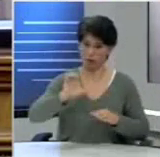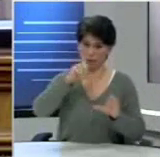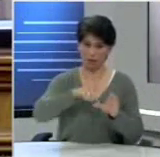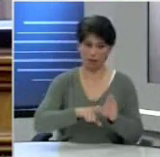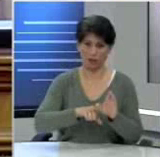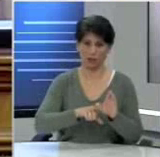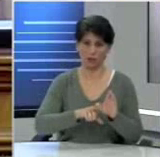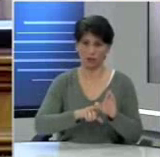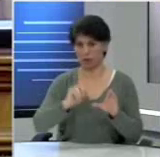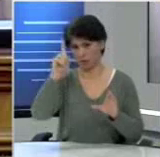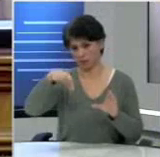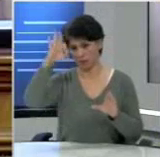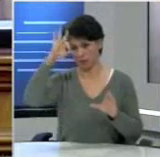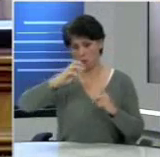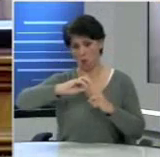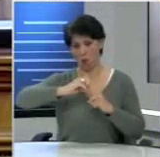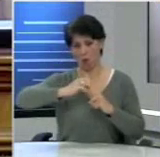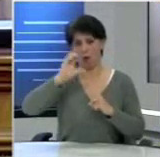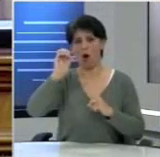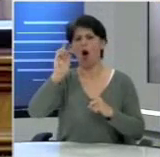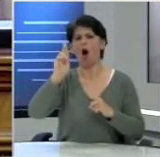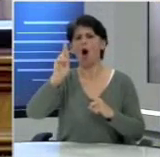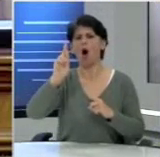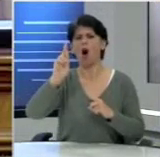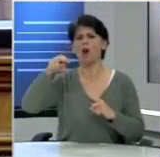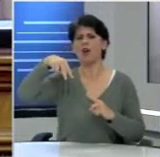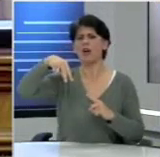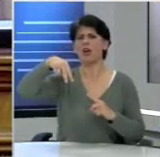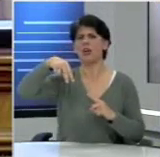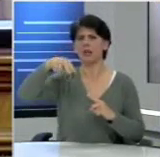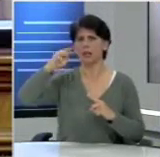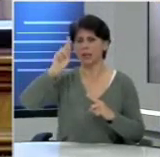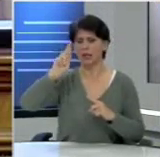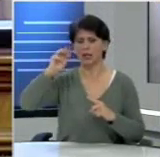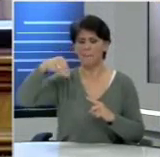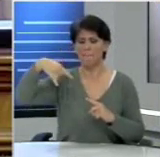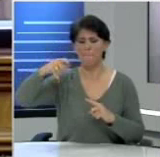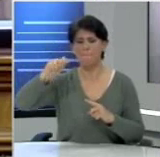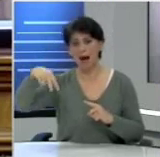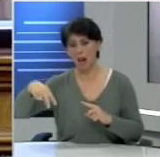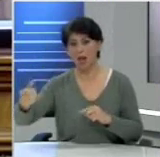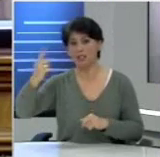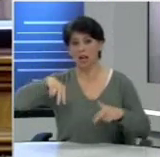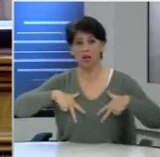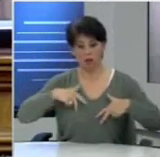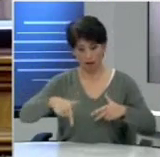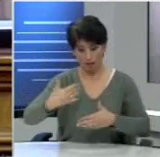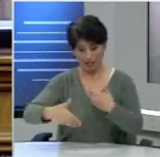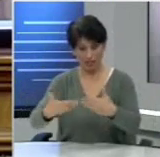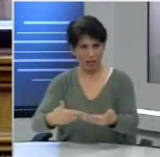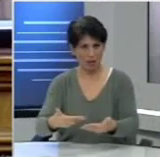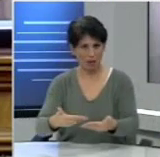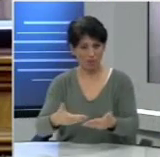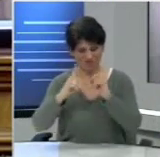πλην ίσως στην Ουγγαρία του Όρμπαν μπορεί να συνέβαινε αυτό που συμβαίνει εδώ, σε οποιαδήποτε άλλη χώρα, τι εξέλιξη